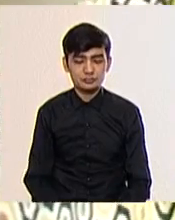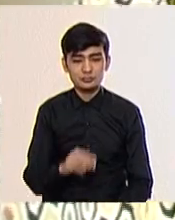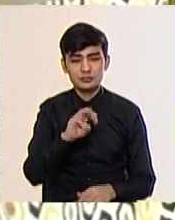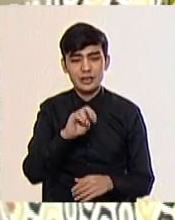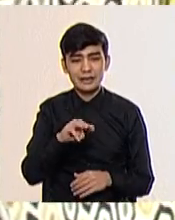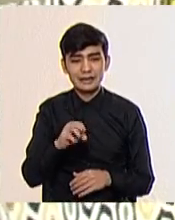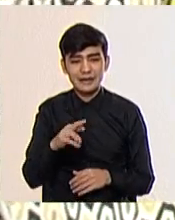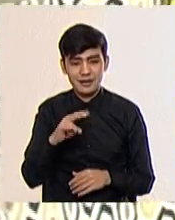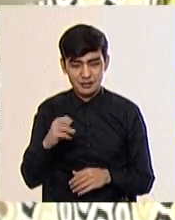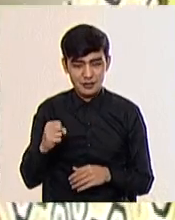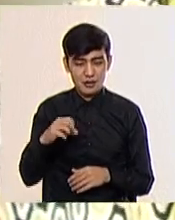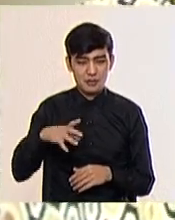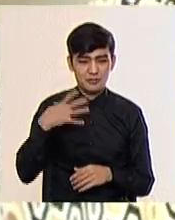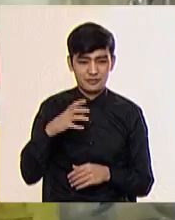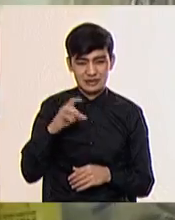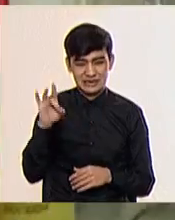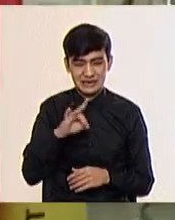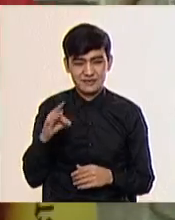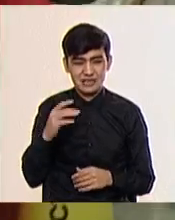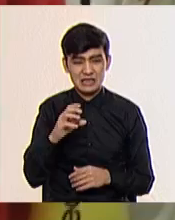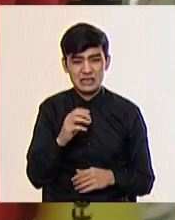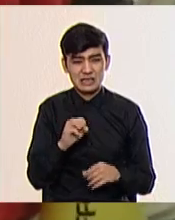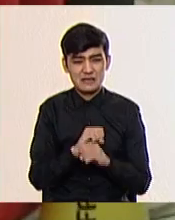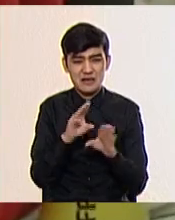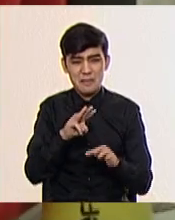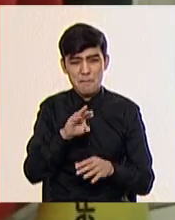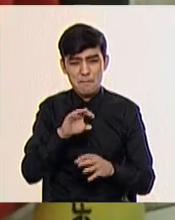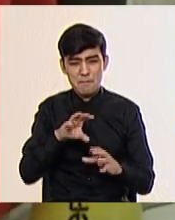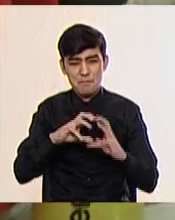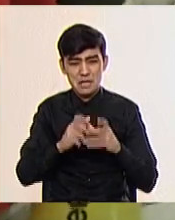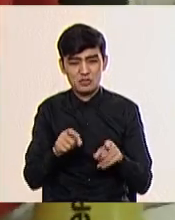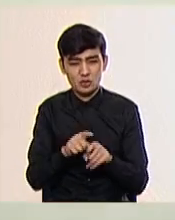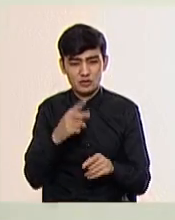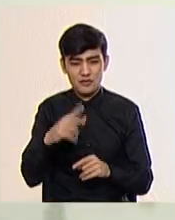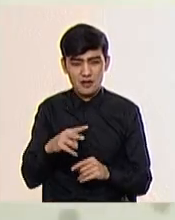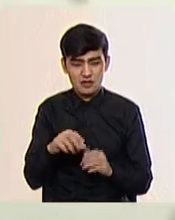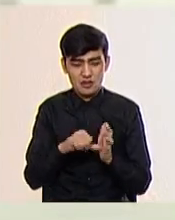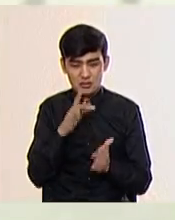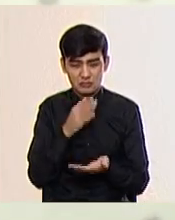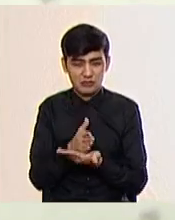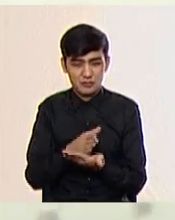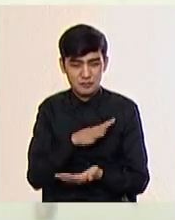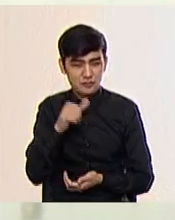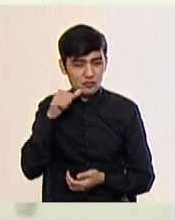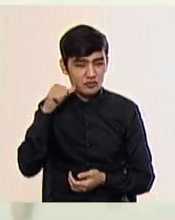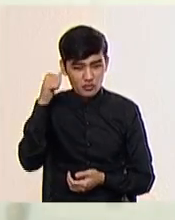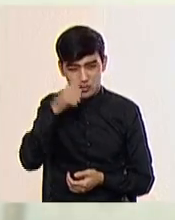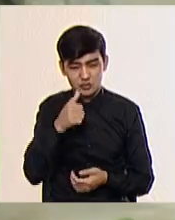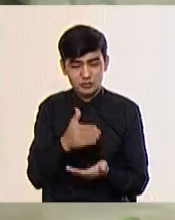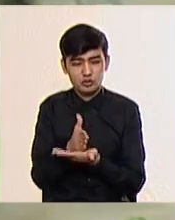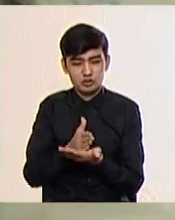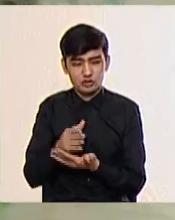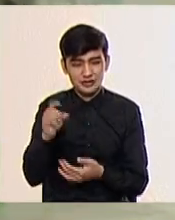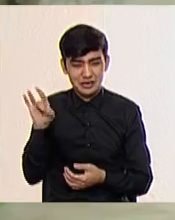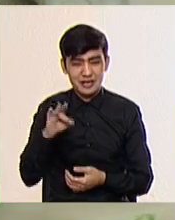Татьяна Судоргина – бывшая прихожанка церкви «Свет миру», которую посещала 20 лет вместе с родственниками. Она уверяет, что в прошлом году служители церкви